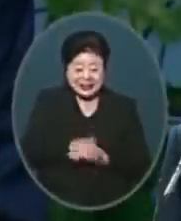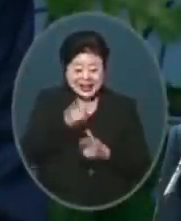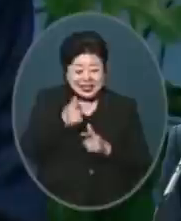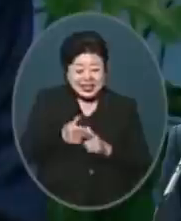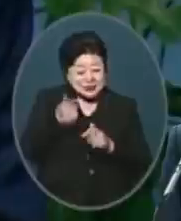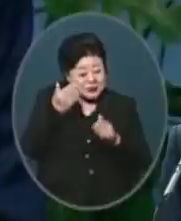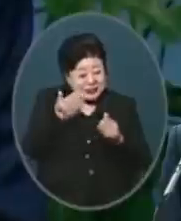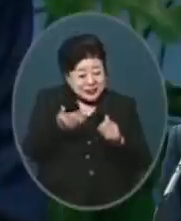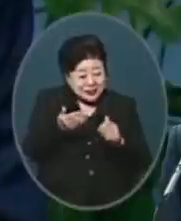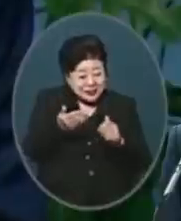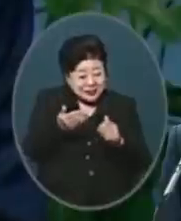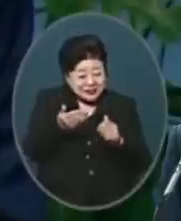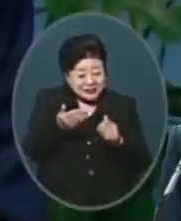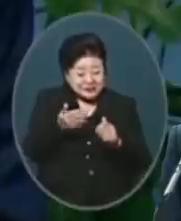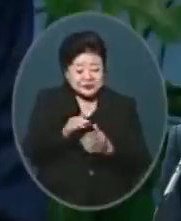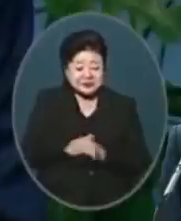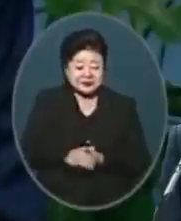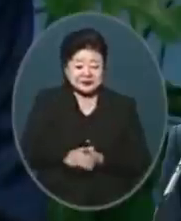예수님께서는